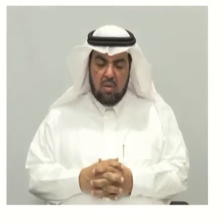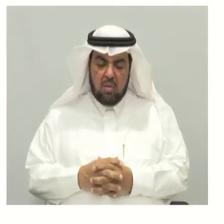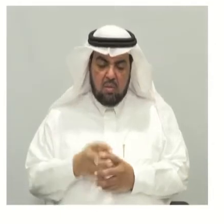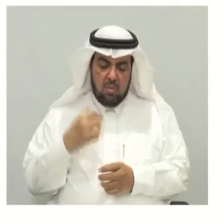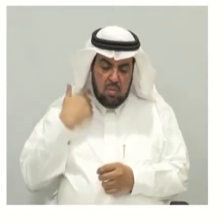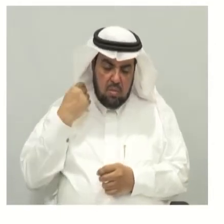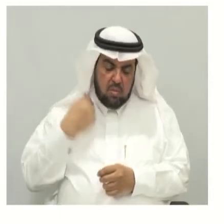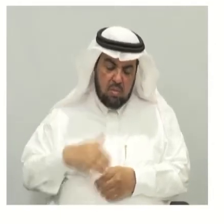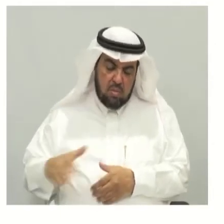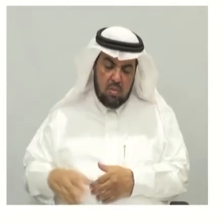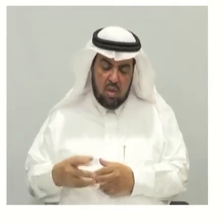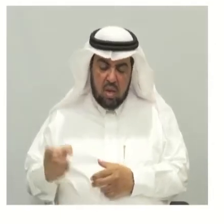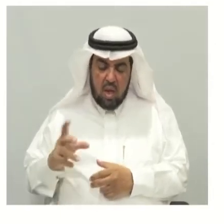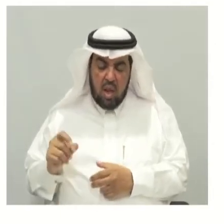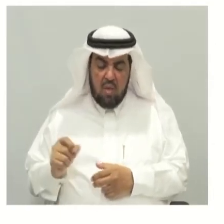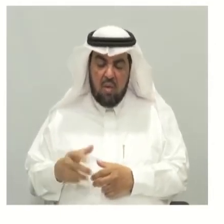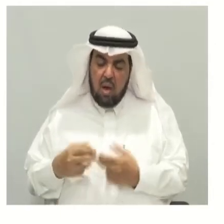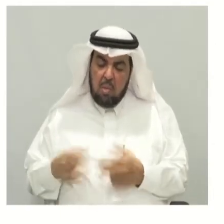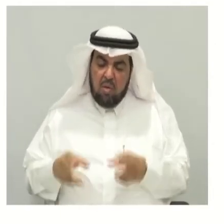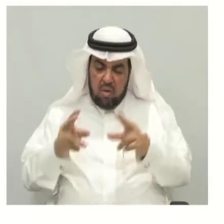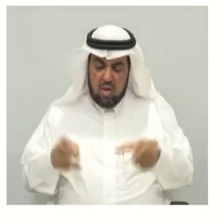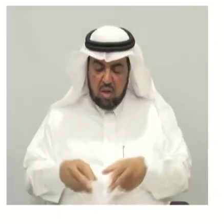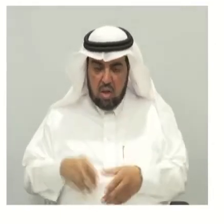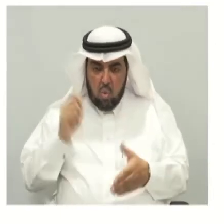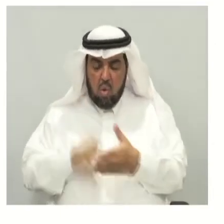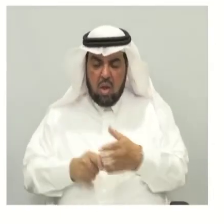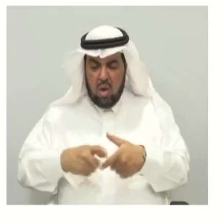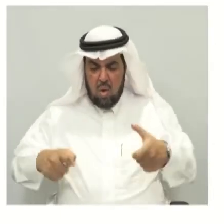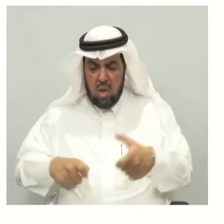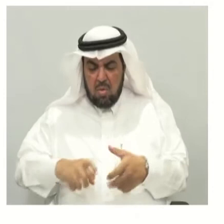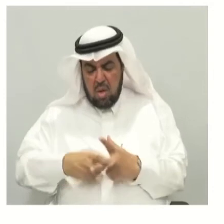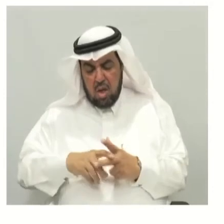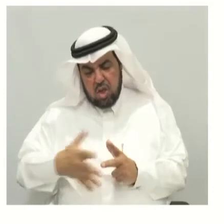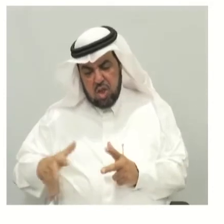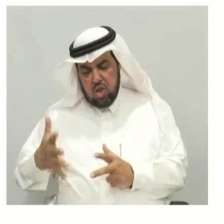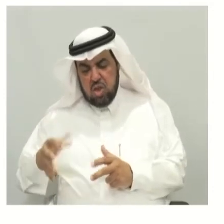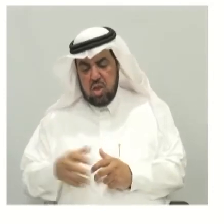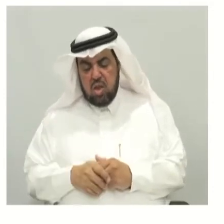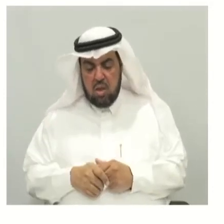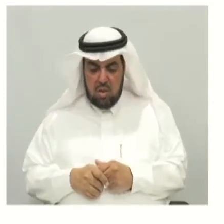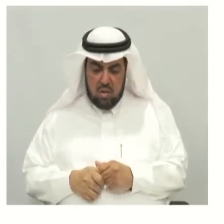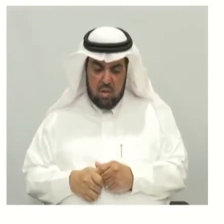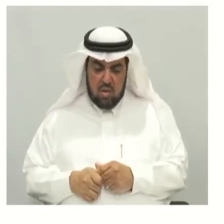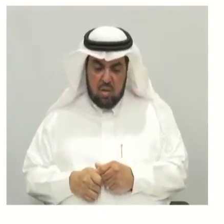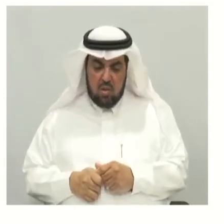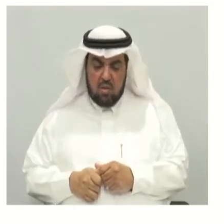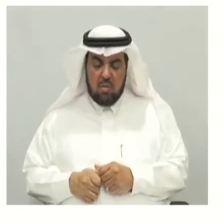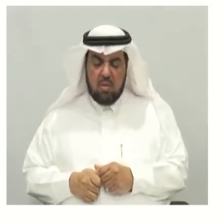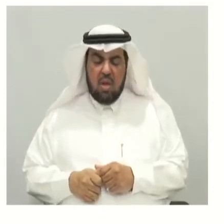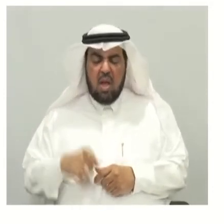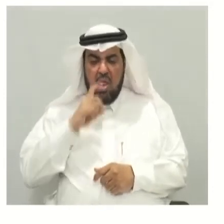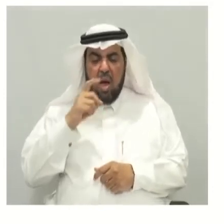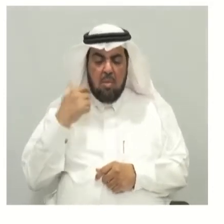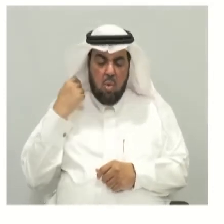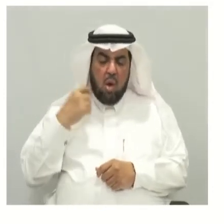هل الفلز قابل للتشكيل والطرق والسحب وصنع منه أشكال مختلفة؟ أقرب مثال عندنا ماذا؟ الذهب